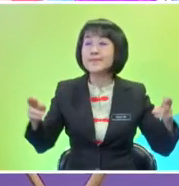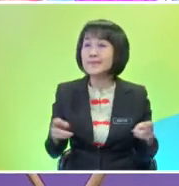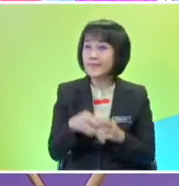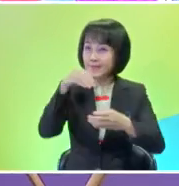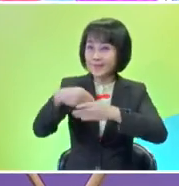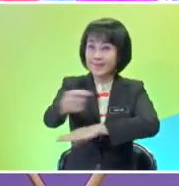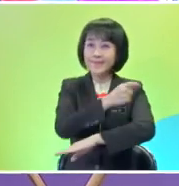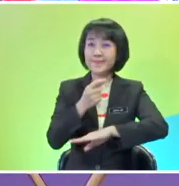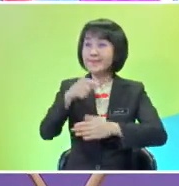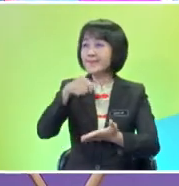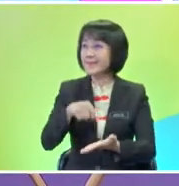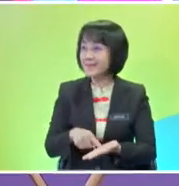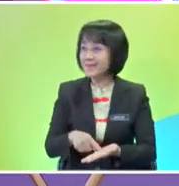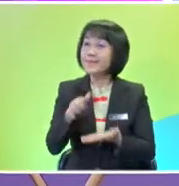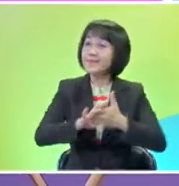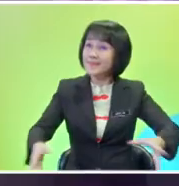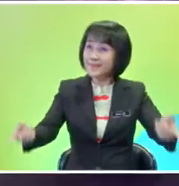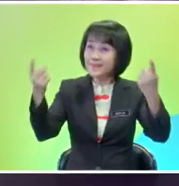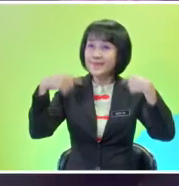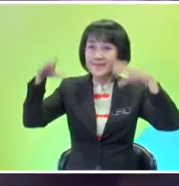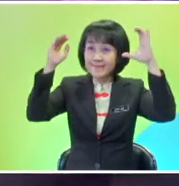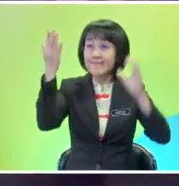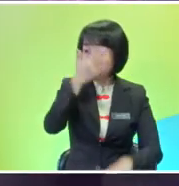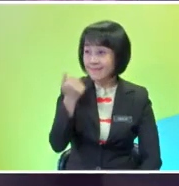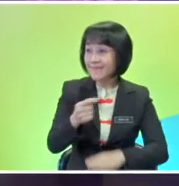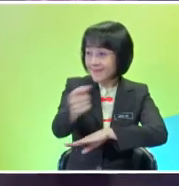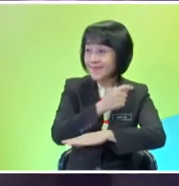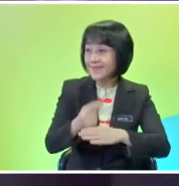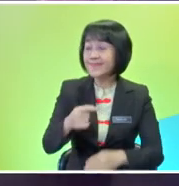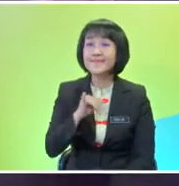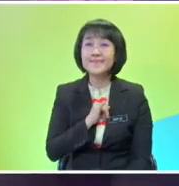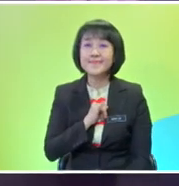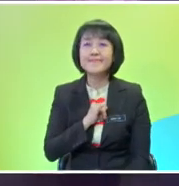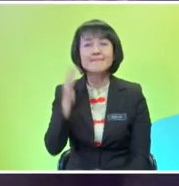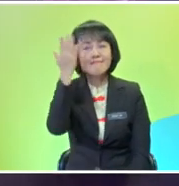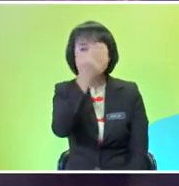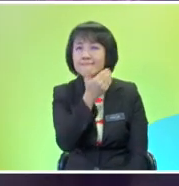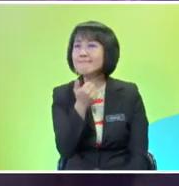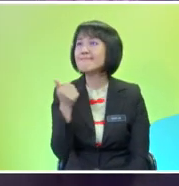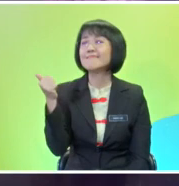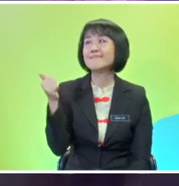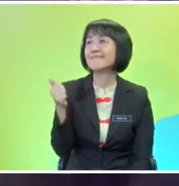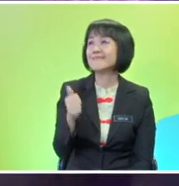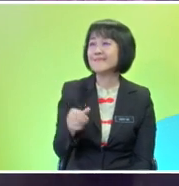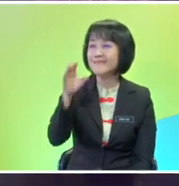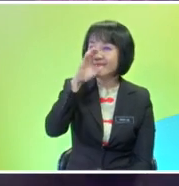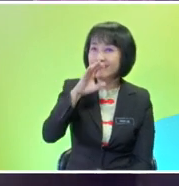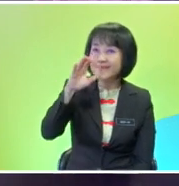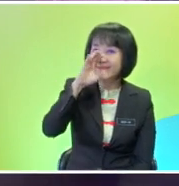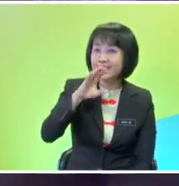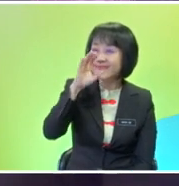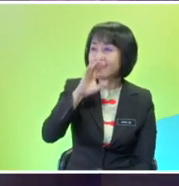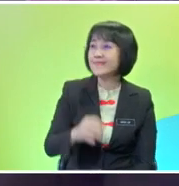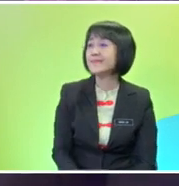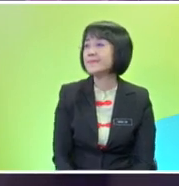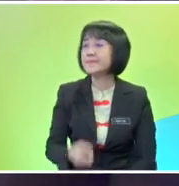datang lawak tak Cikgu Taman saya cantiklahw ni Wah Baiklah okey Cikgu di taman ni kan Cikgu